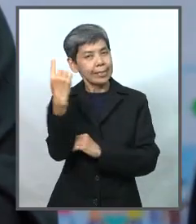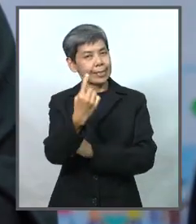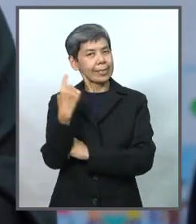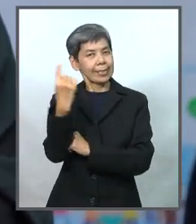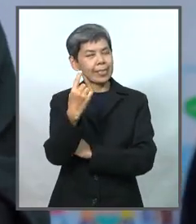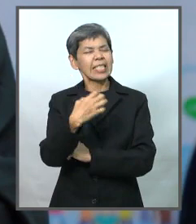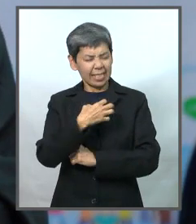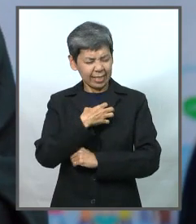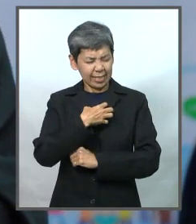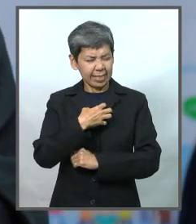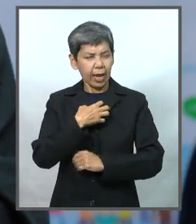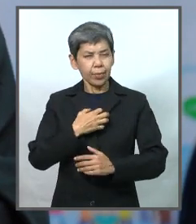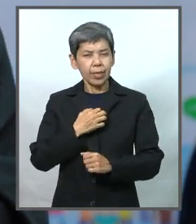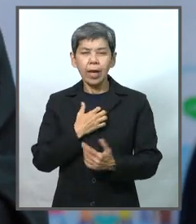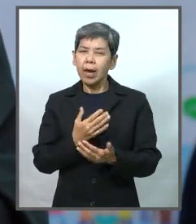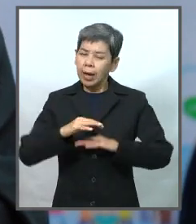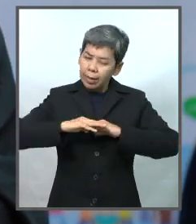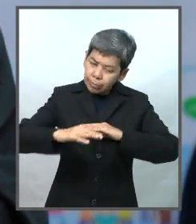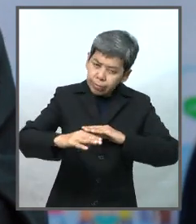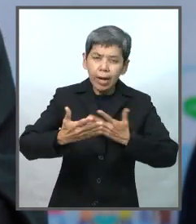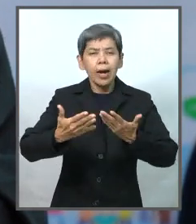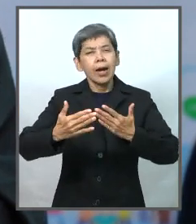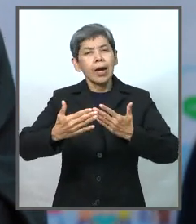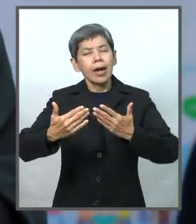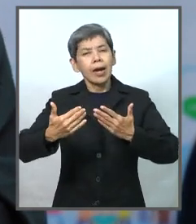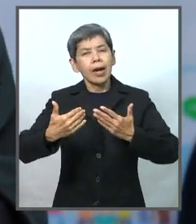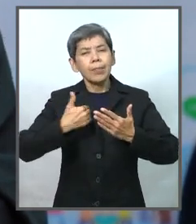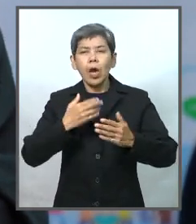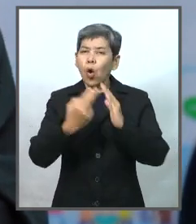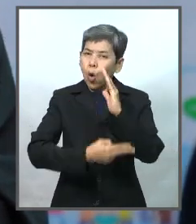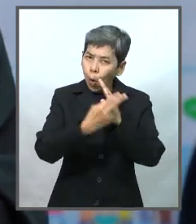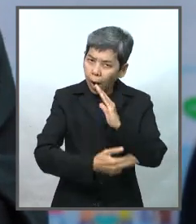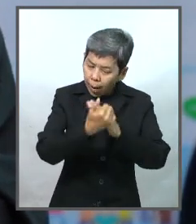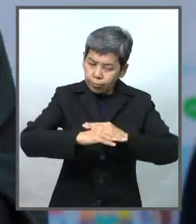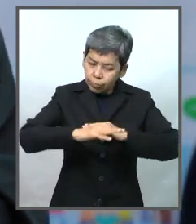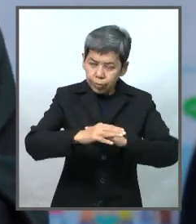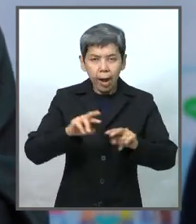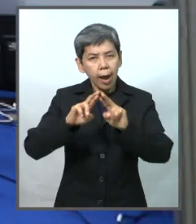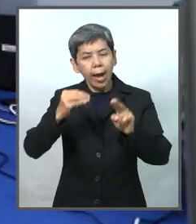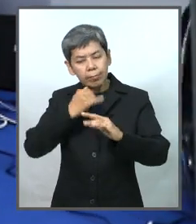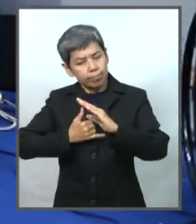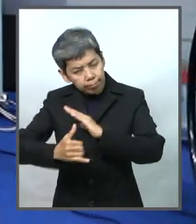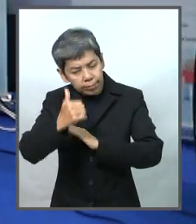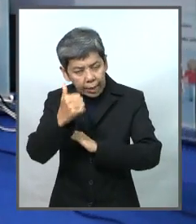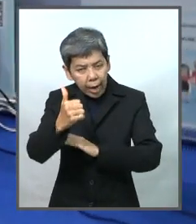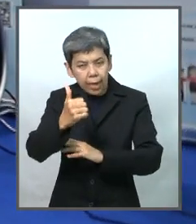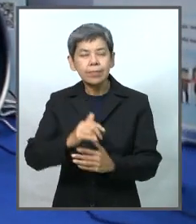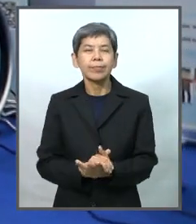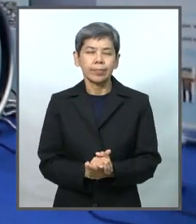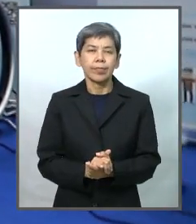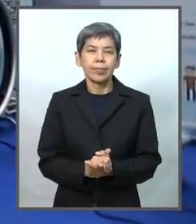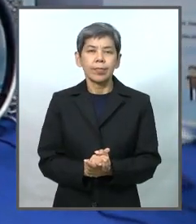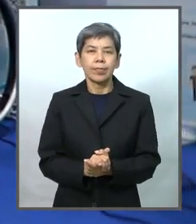นะครับอยากให้ได้สิ่งอำนวยความสะดวกไม่ว่าตั้งแต่โรงแรมร้านอาหารนะครับ